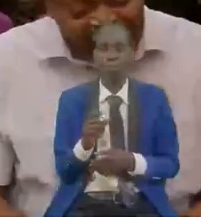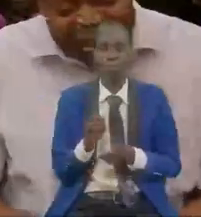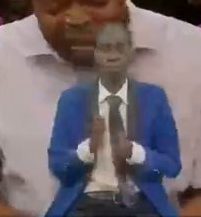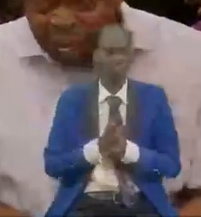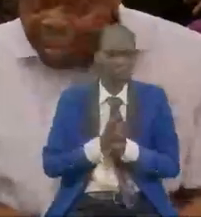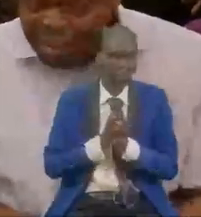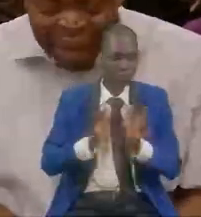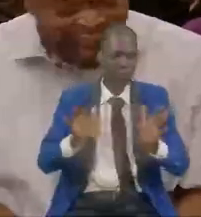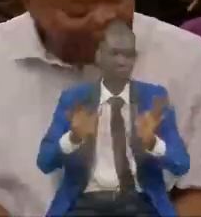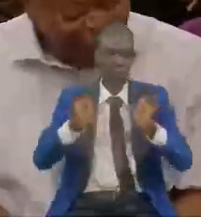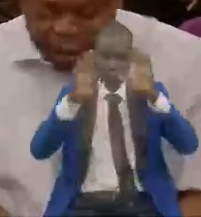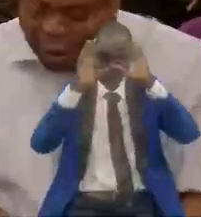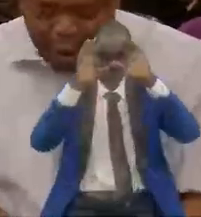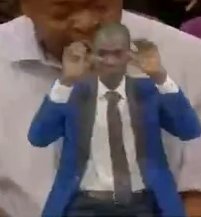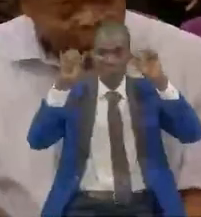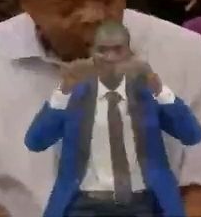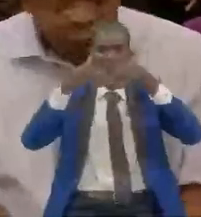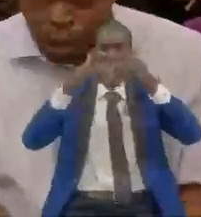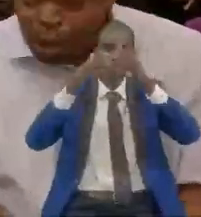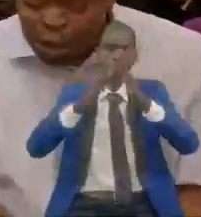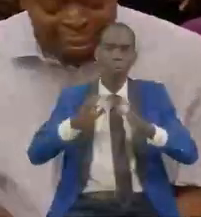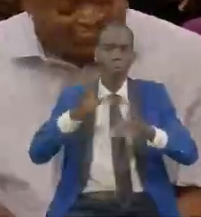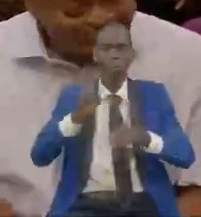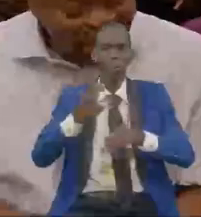le surintendant général,